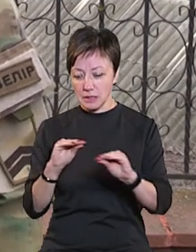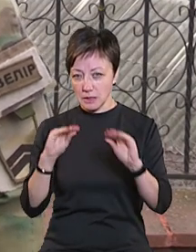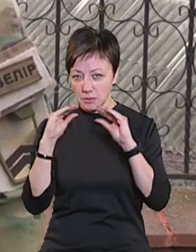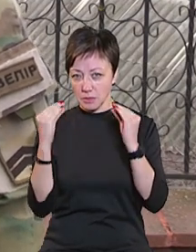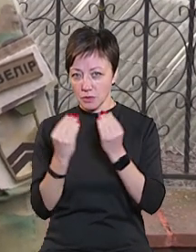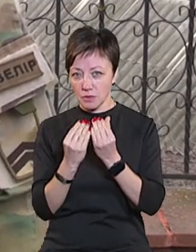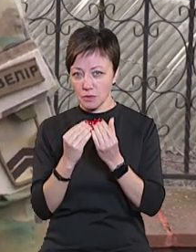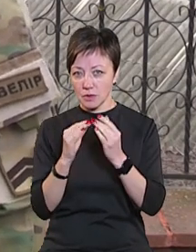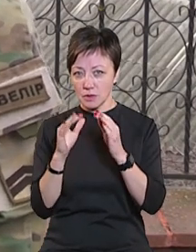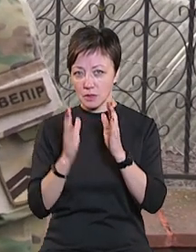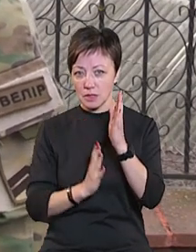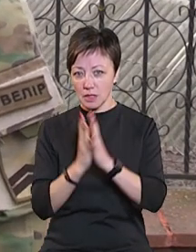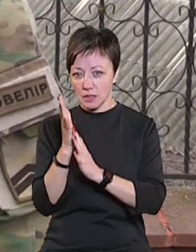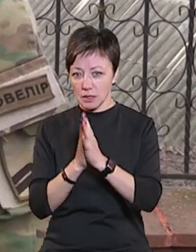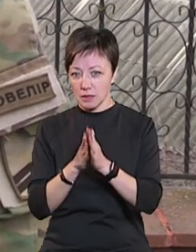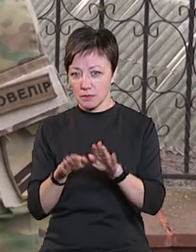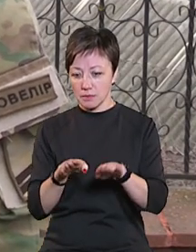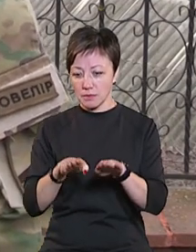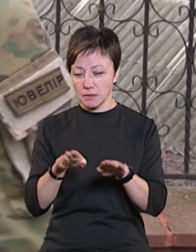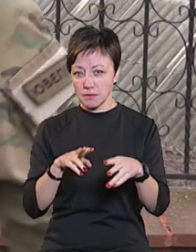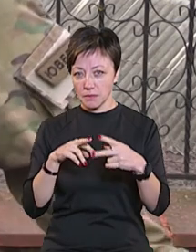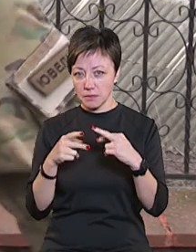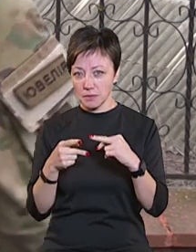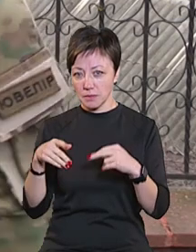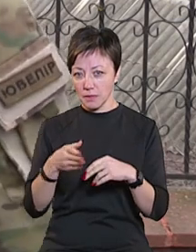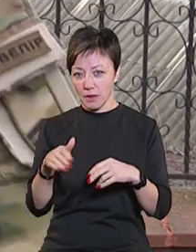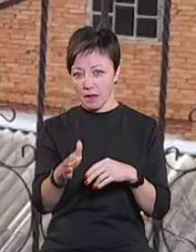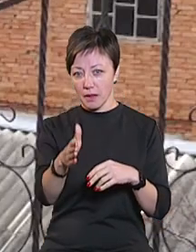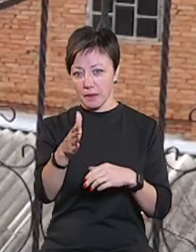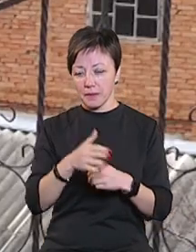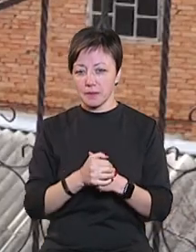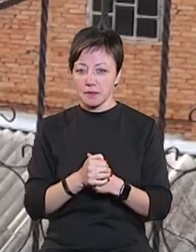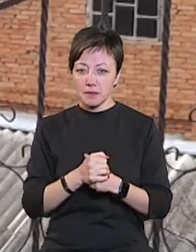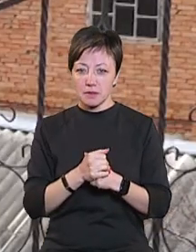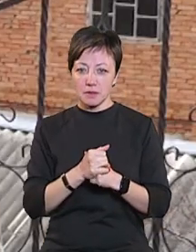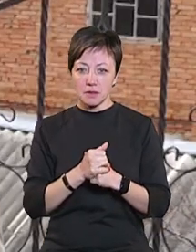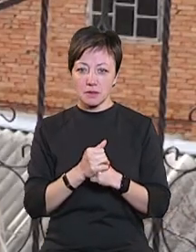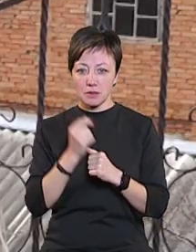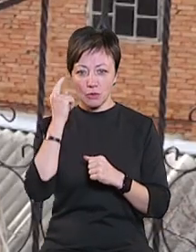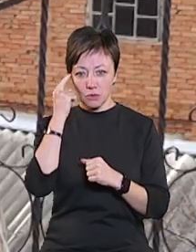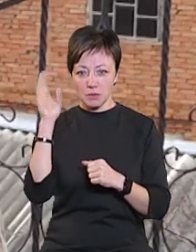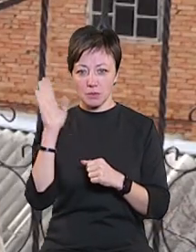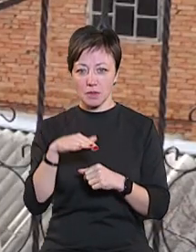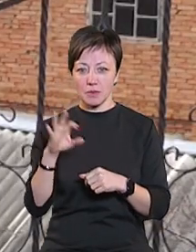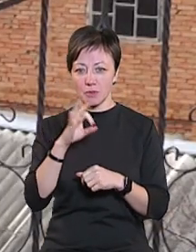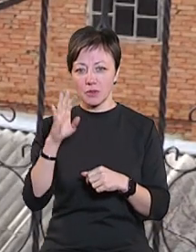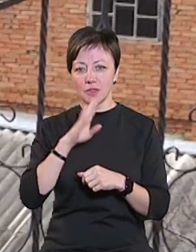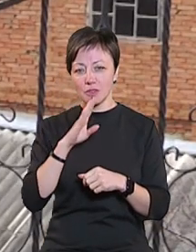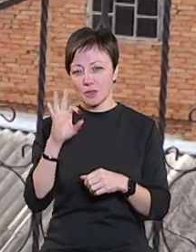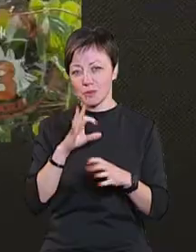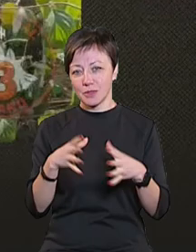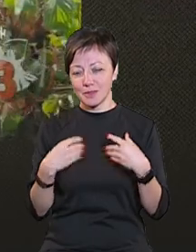її протоптав, яка згодом перетворилася в таку мережу доріг. Думав, та як завжди, про дівчат, про